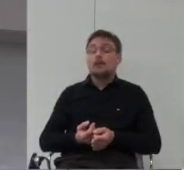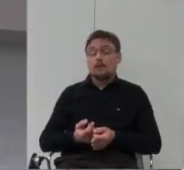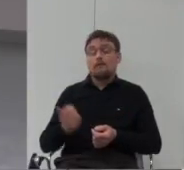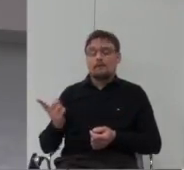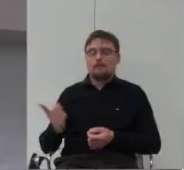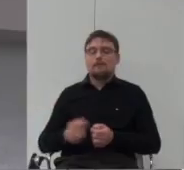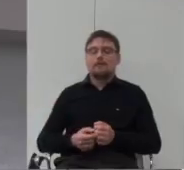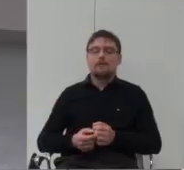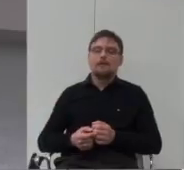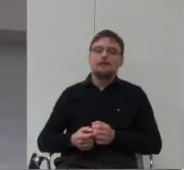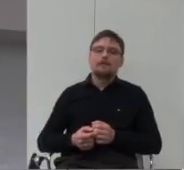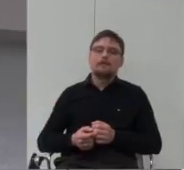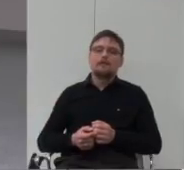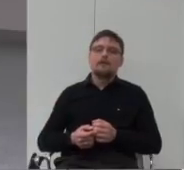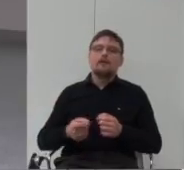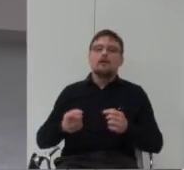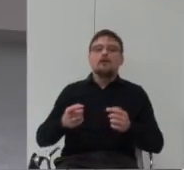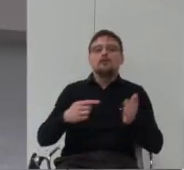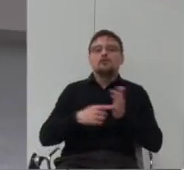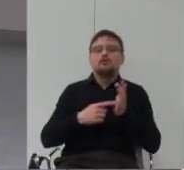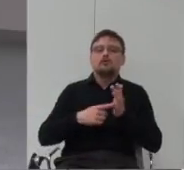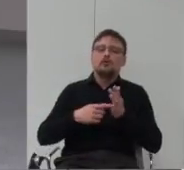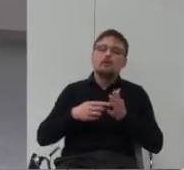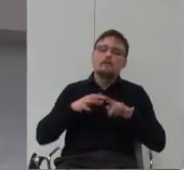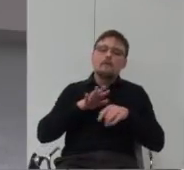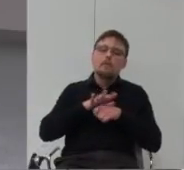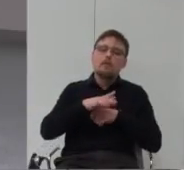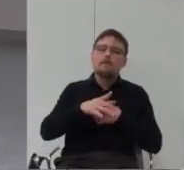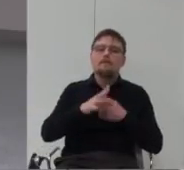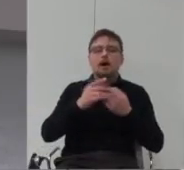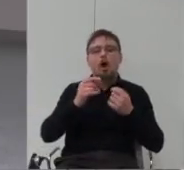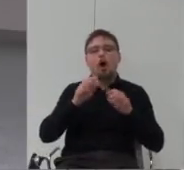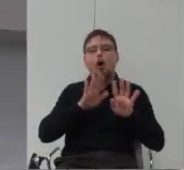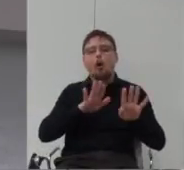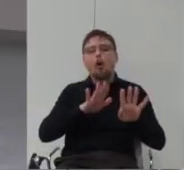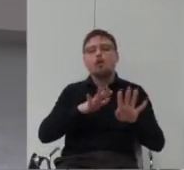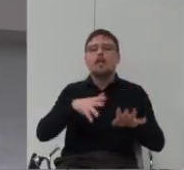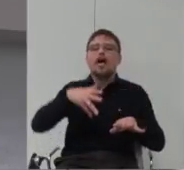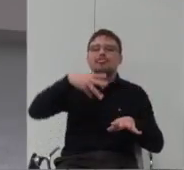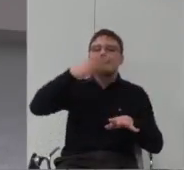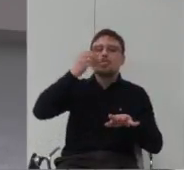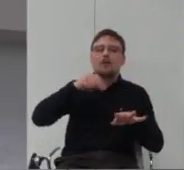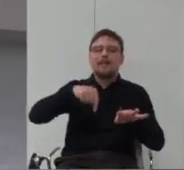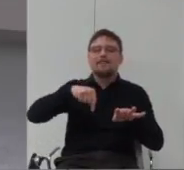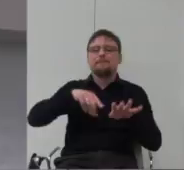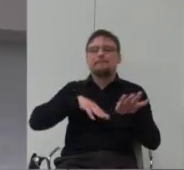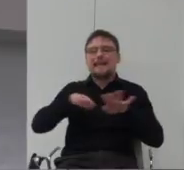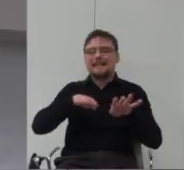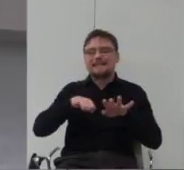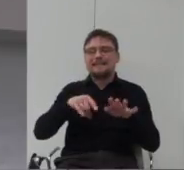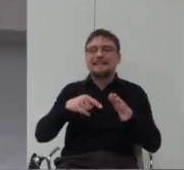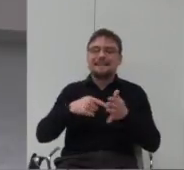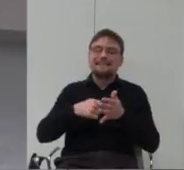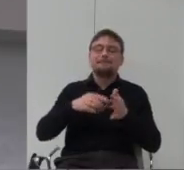mainstreamu. No także nisze w organizmach miejskich, gdzie pewien stopień autonomii służy społeczności,